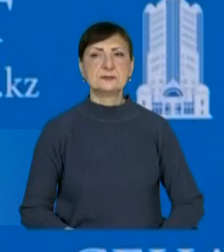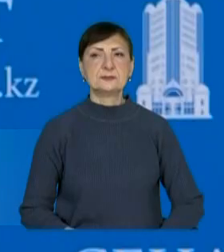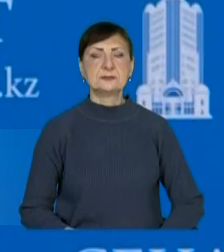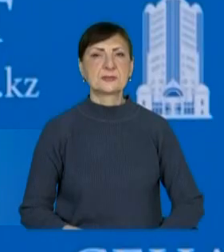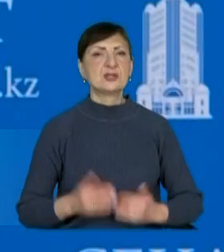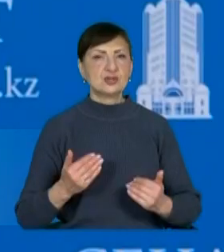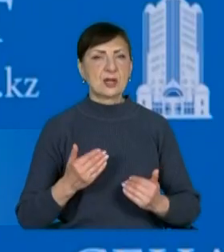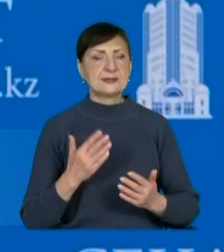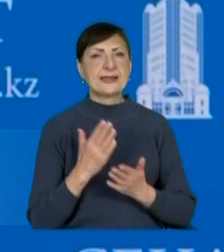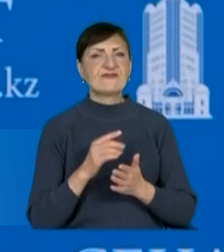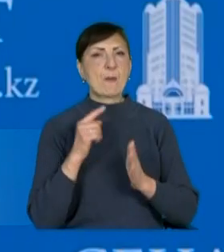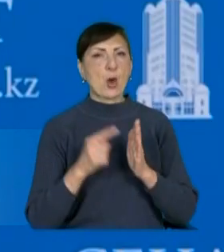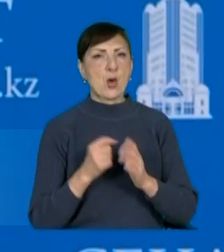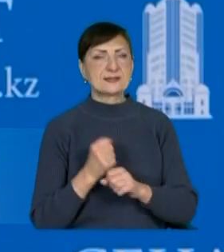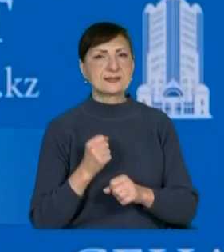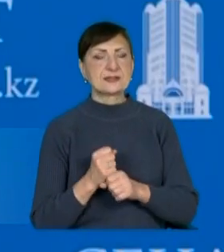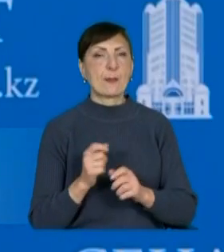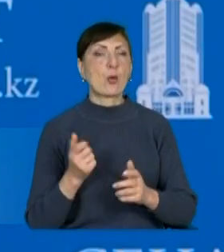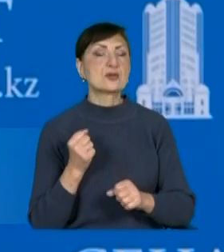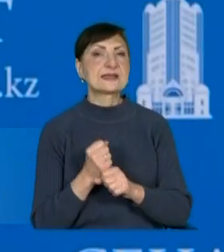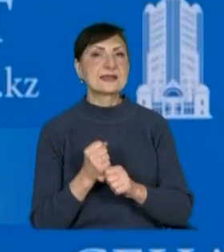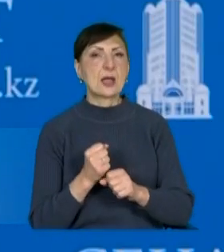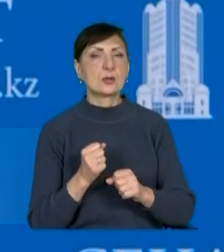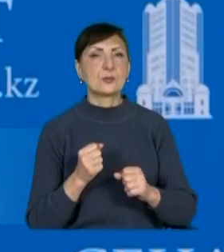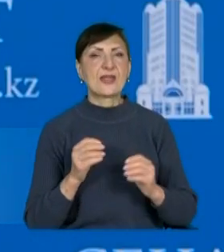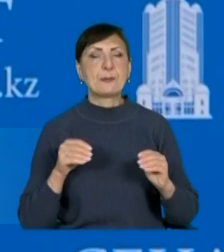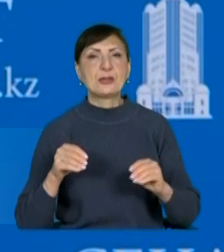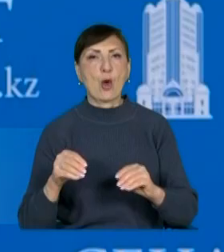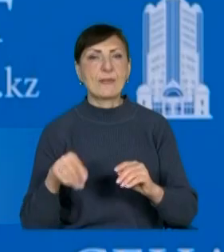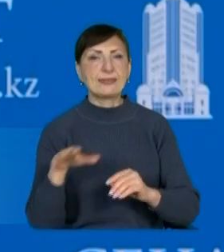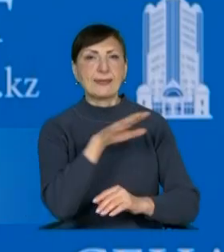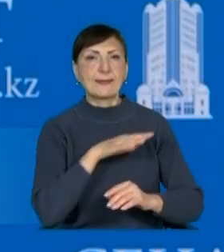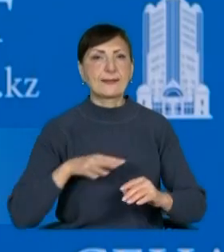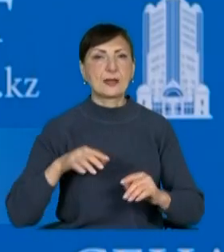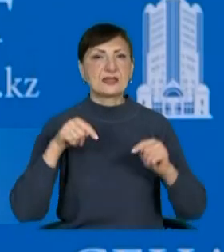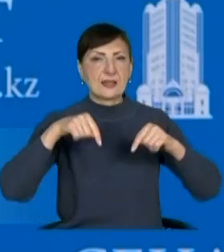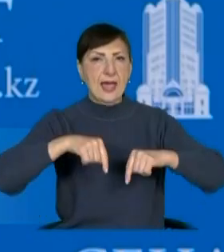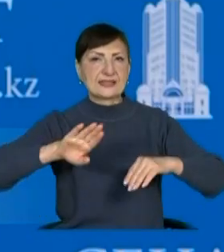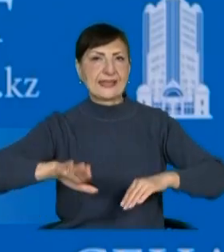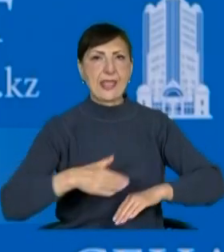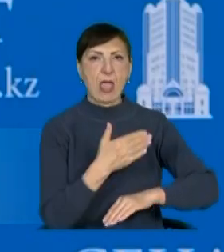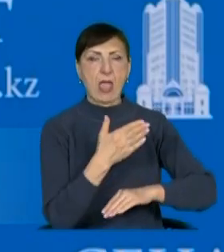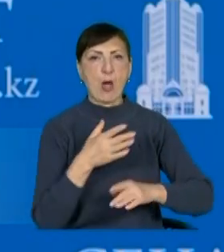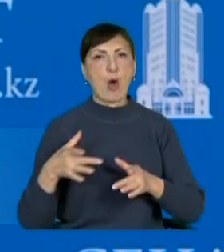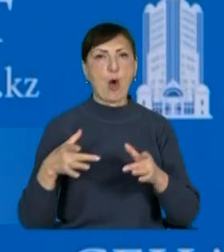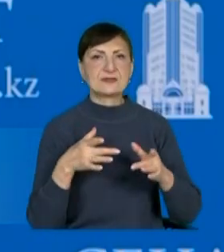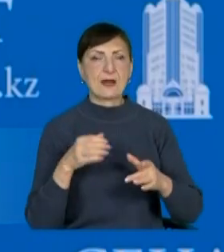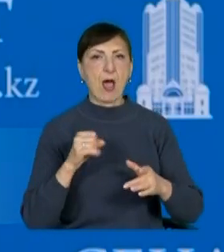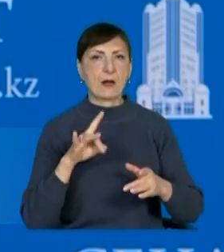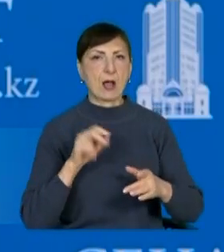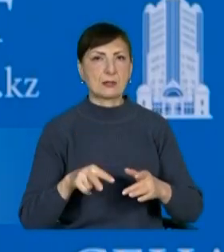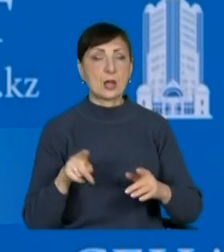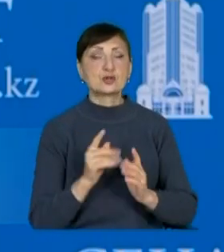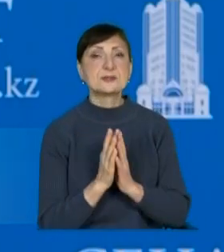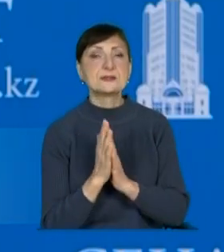Сейчас прорабатывается вопрос по созданию питомника непосредственно на самом дне Аральского моря, чтобы данные саженцы